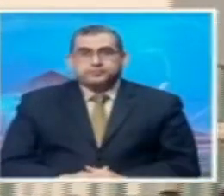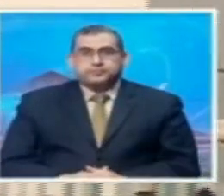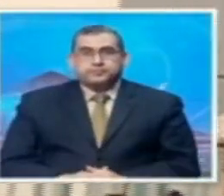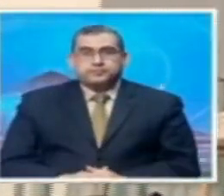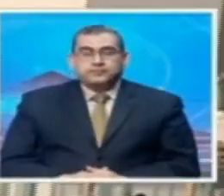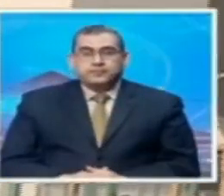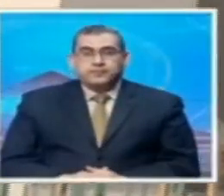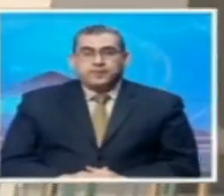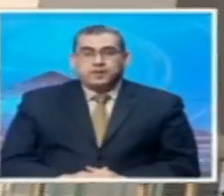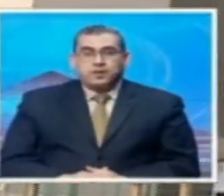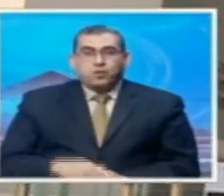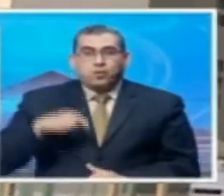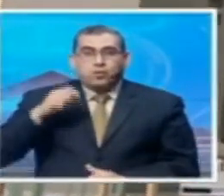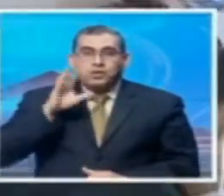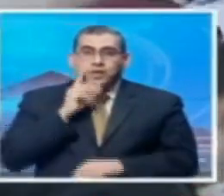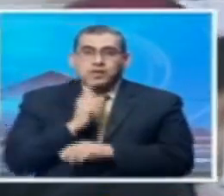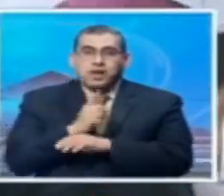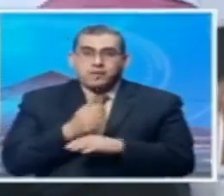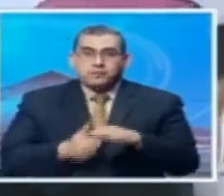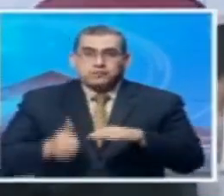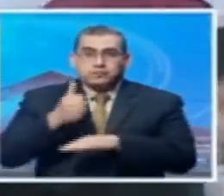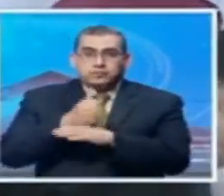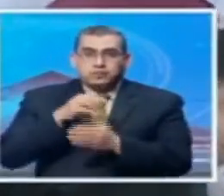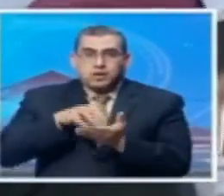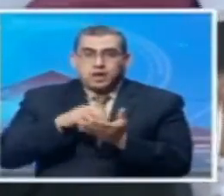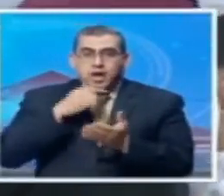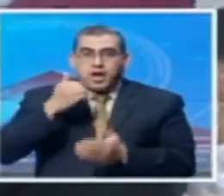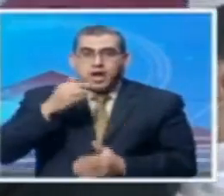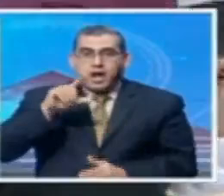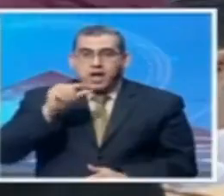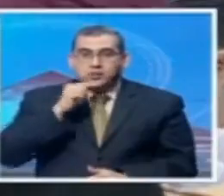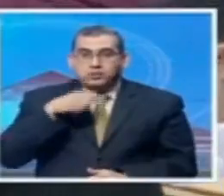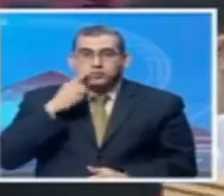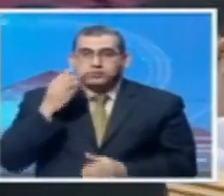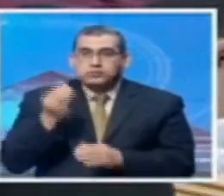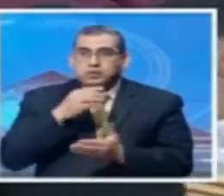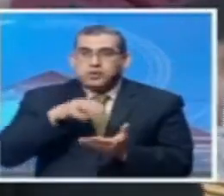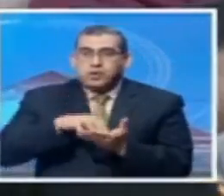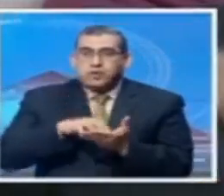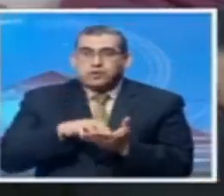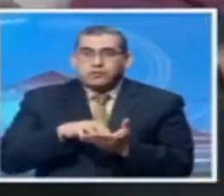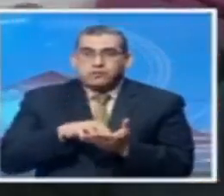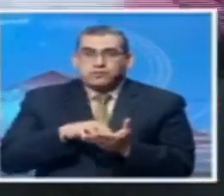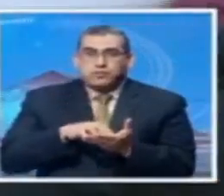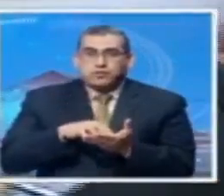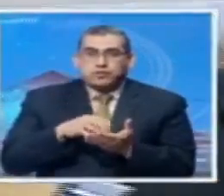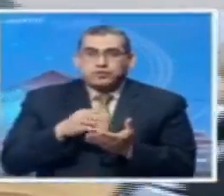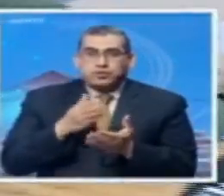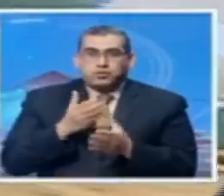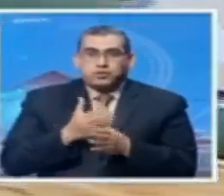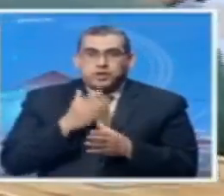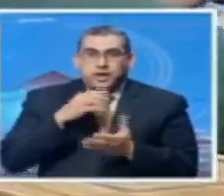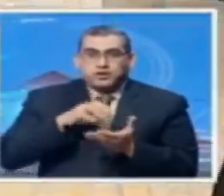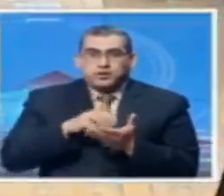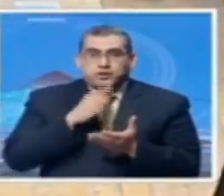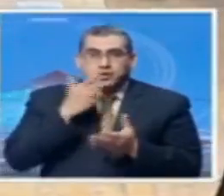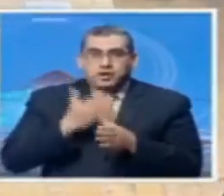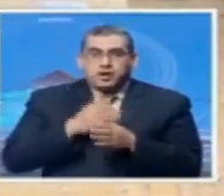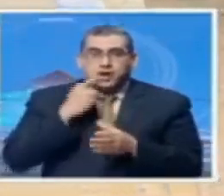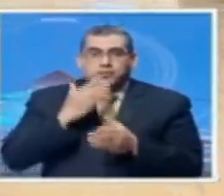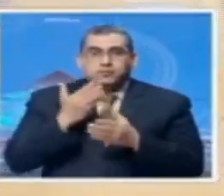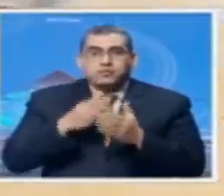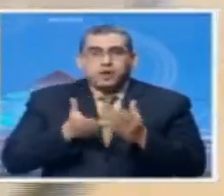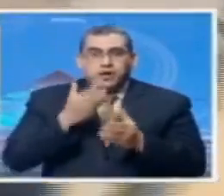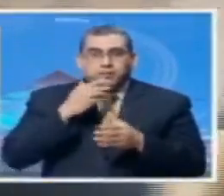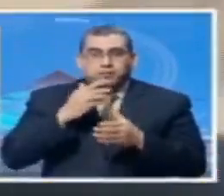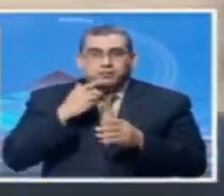جولة لوزير التعليم العالي الدكتور خالد عبد الغفار لمتابعة تنفيذ كافة الإجراءات الاحترازية والوقائية داخل